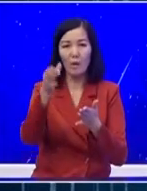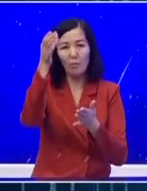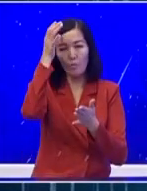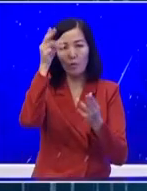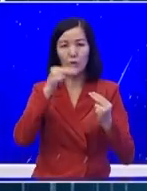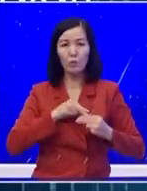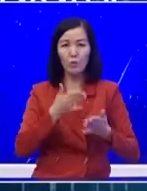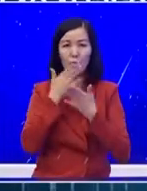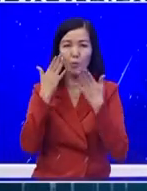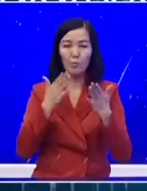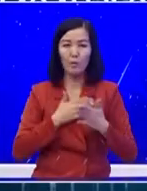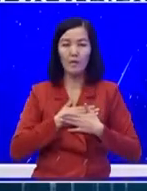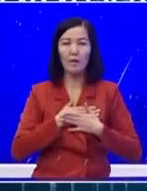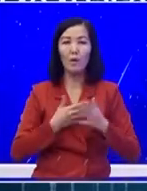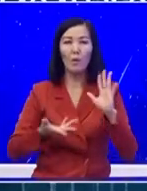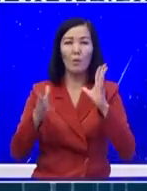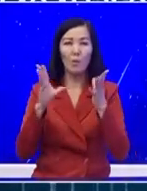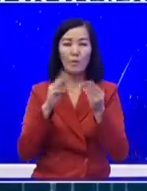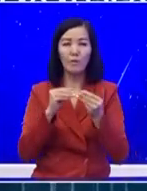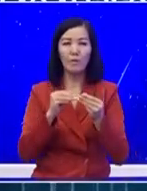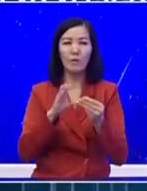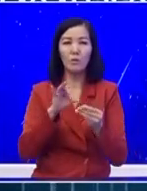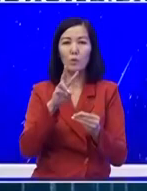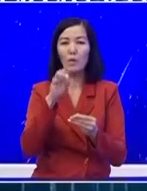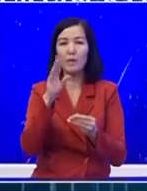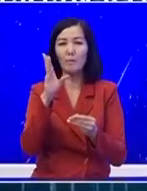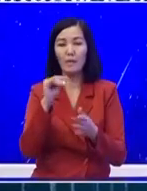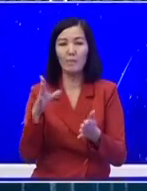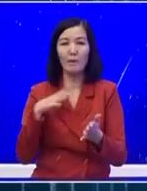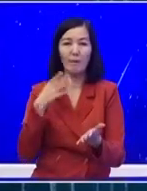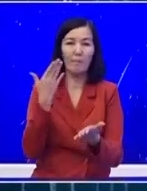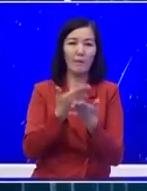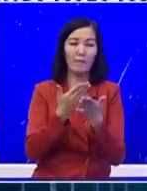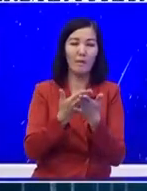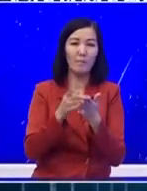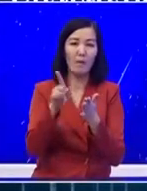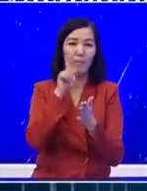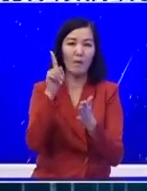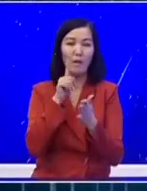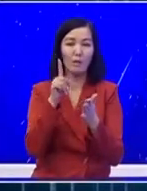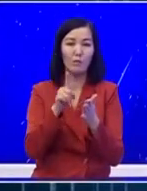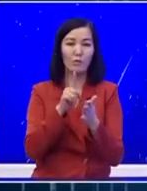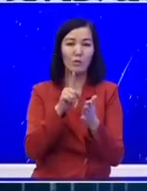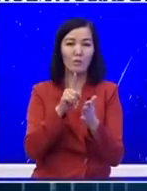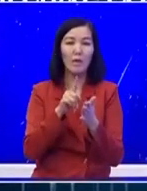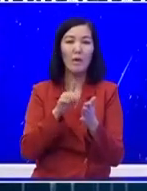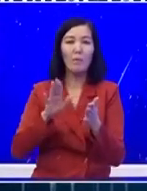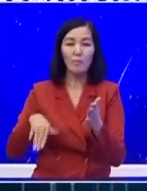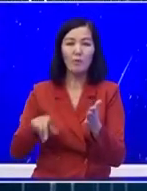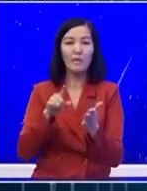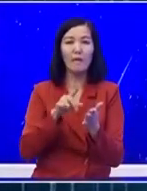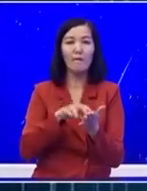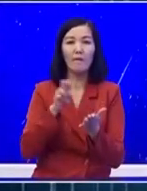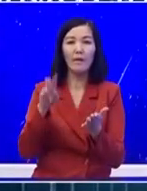трудолюбие, что приносило плоды в общее дело. Гульжан Сулейменова была примером для подрастающего поколения. После выхода на пенсию была